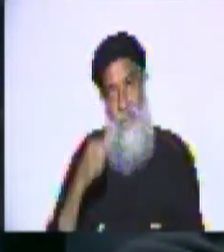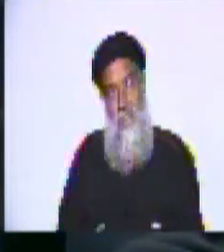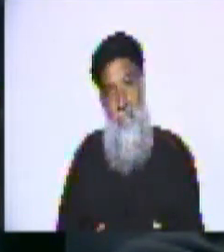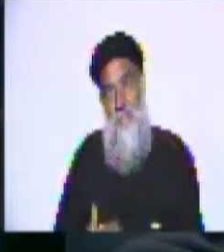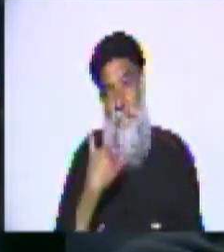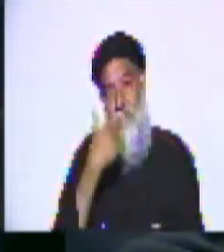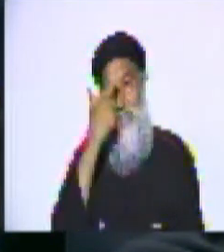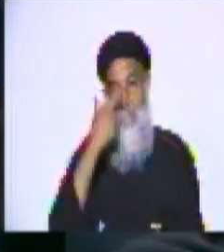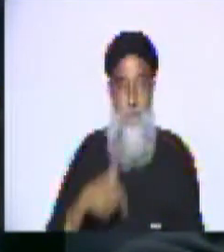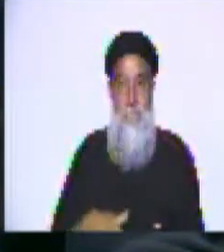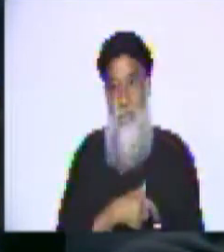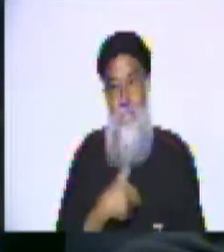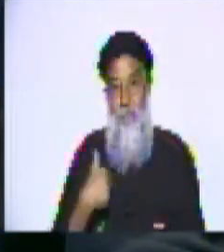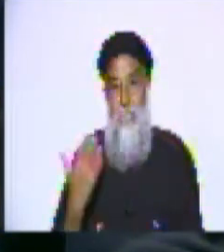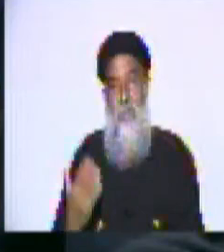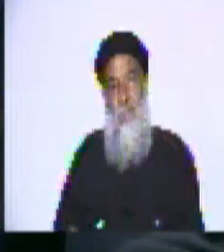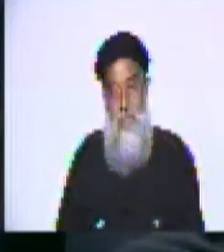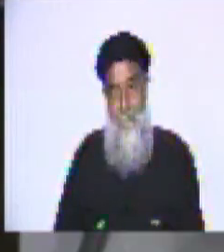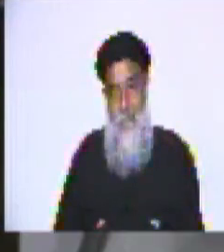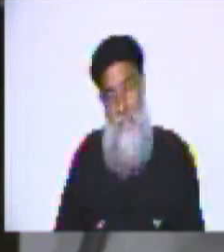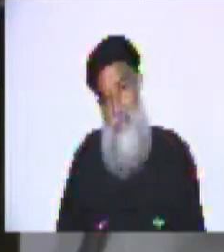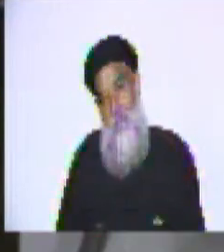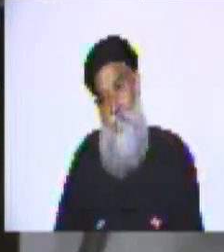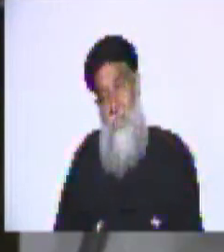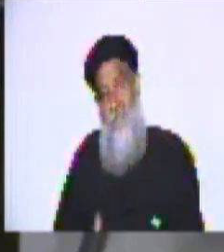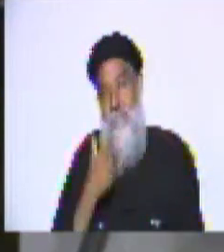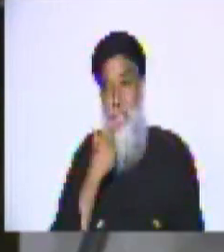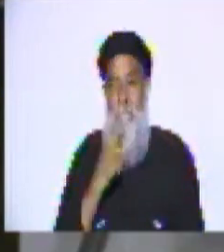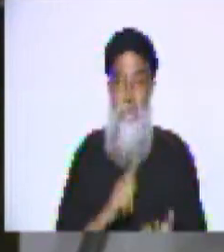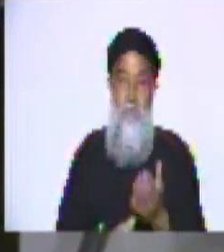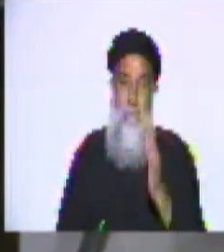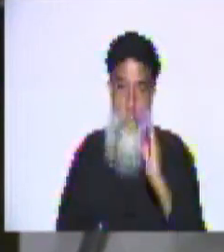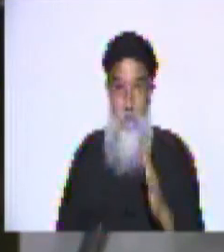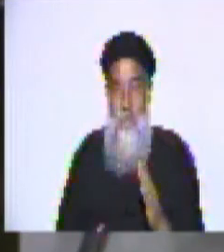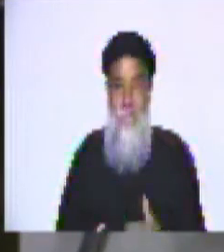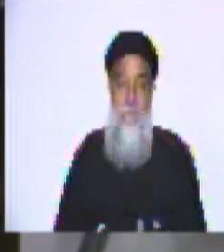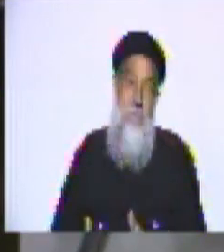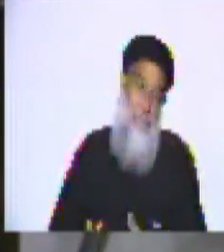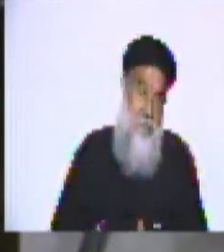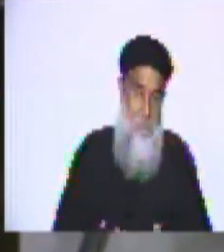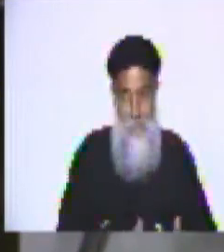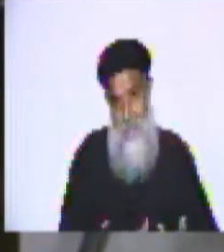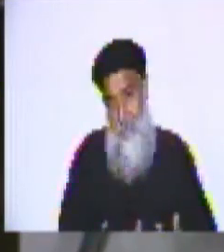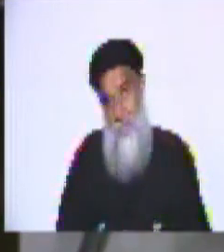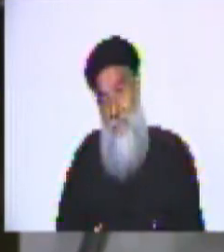كنايس تقريبا باسمهم. ده صحيح. يعني هي الست العذراء